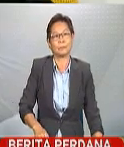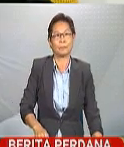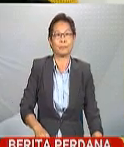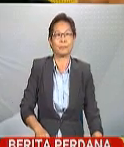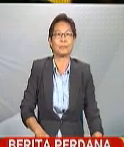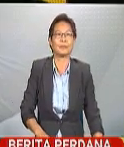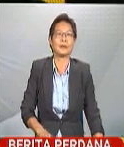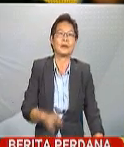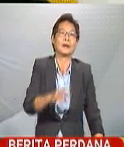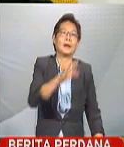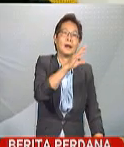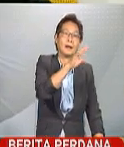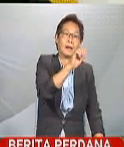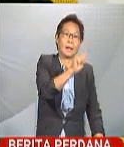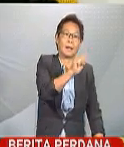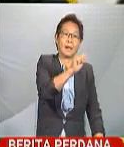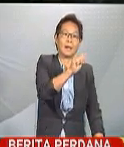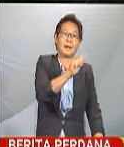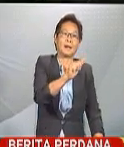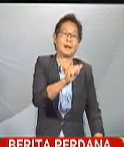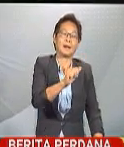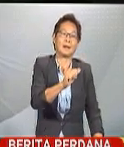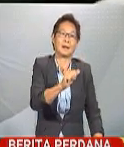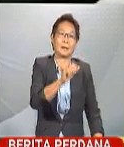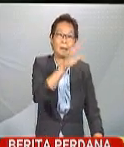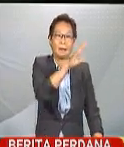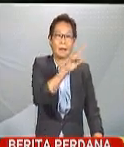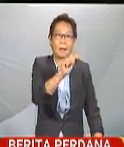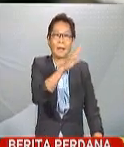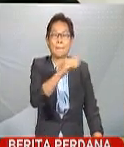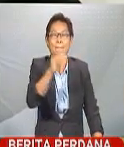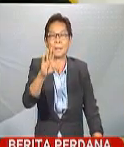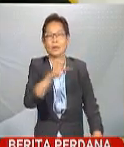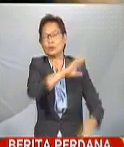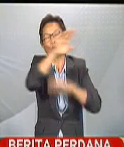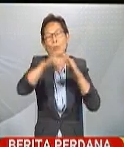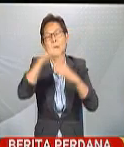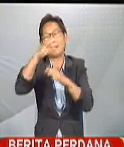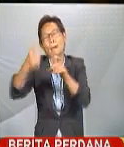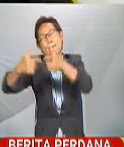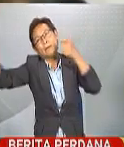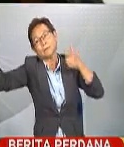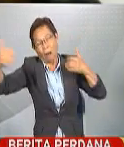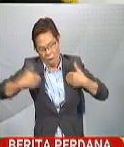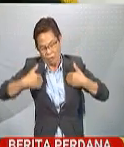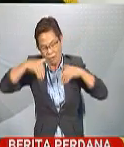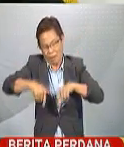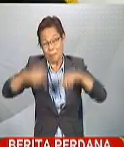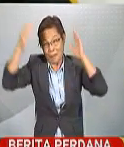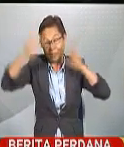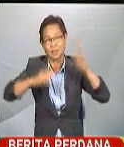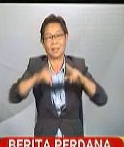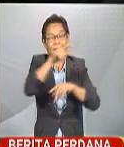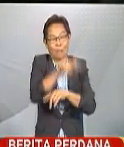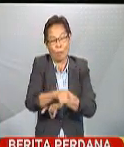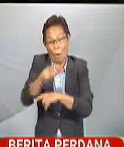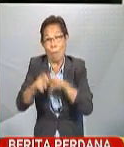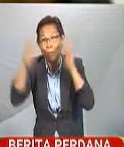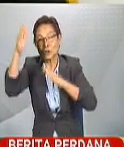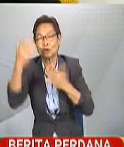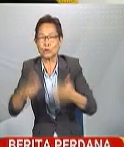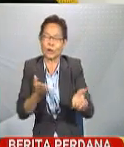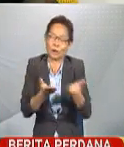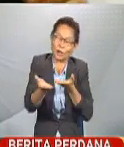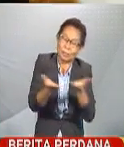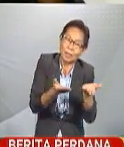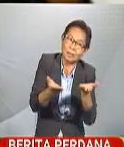kyb teks rumah semua salken gedung-gedung yang besar semuanya berada disini dan penduduk Malaysia Raya Malaysia memang telah